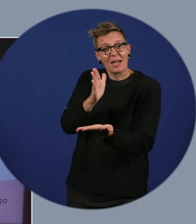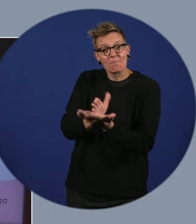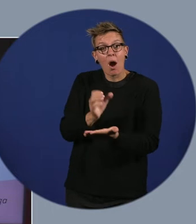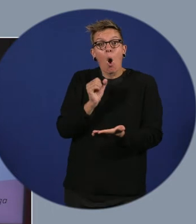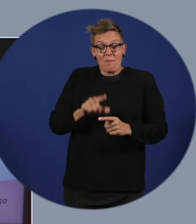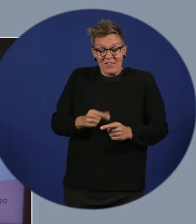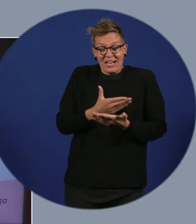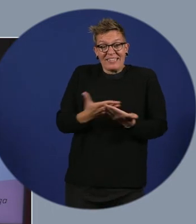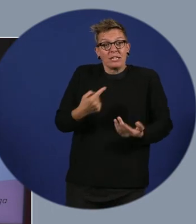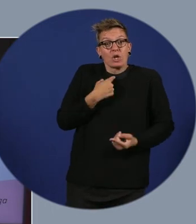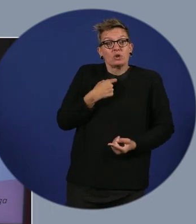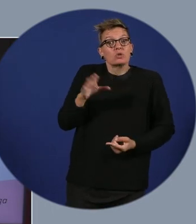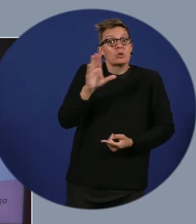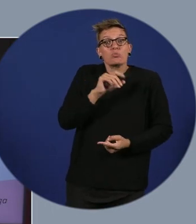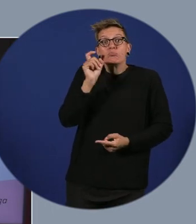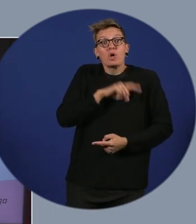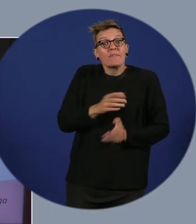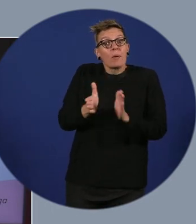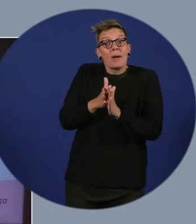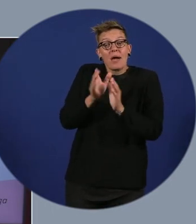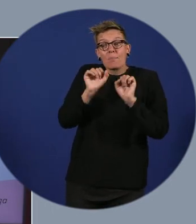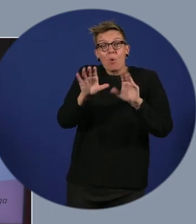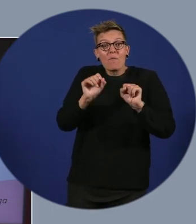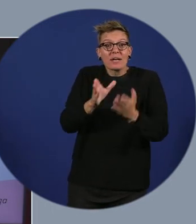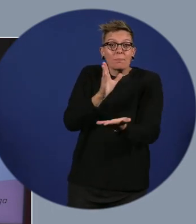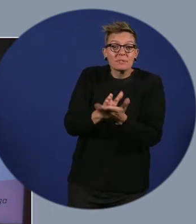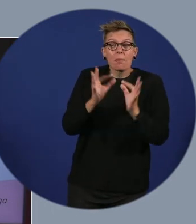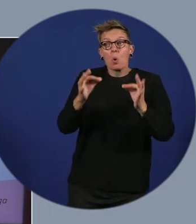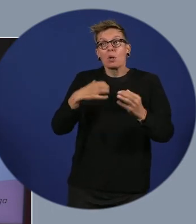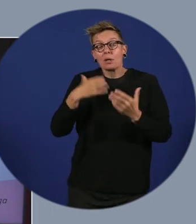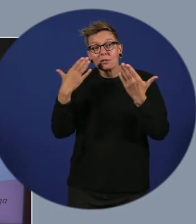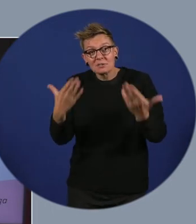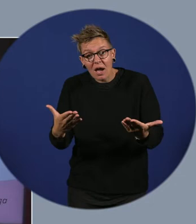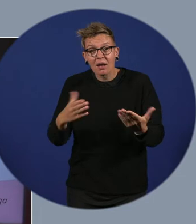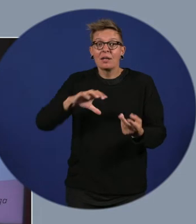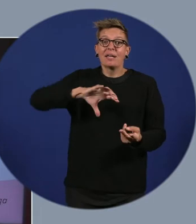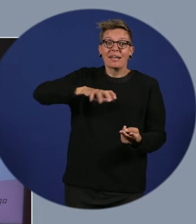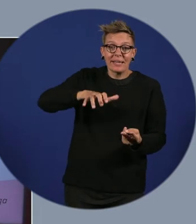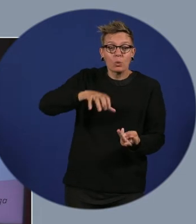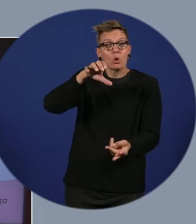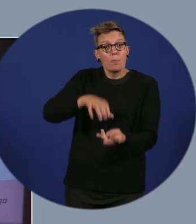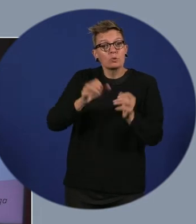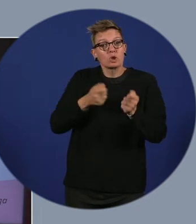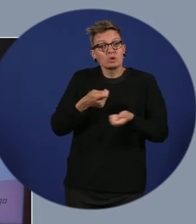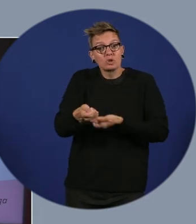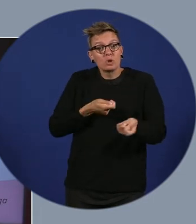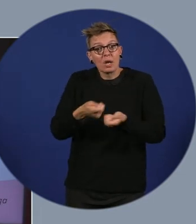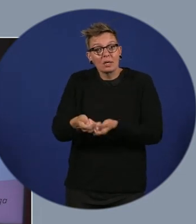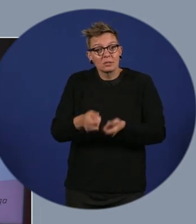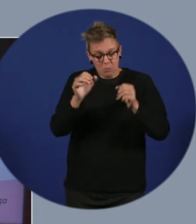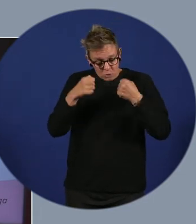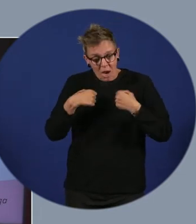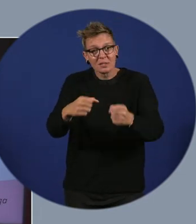röstar så får man faktiskt inte vara med och bestämma över hur riksdag, region och kommun styrs. Och